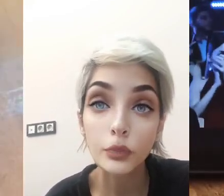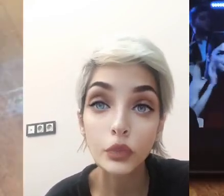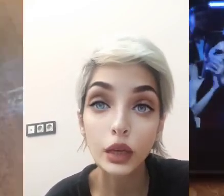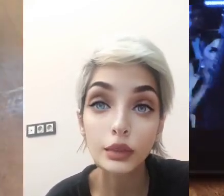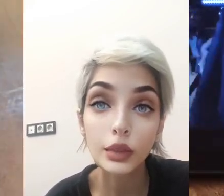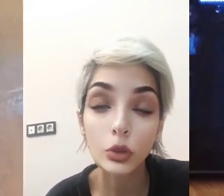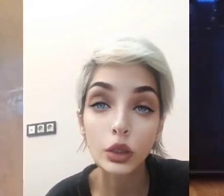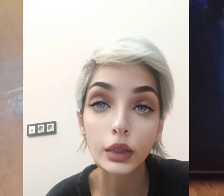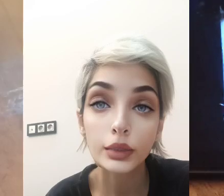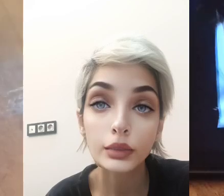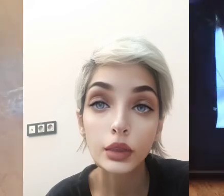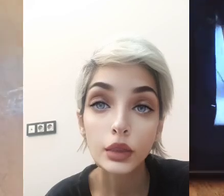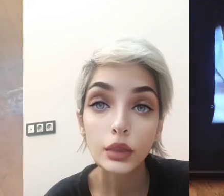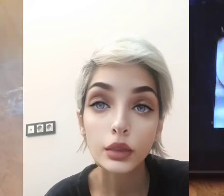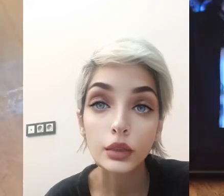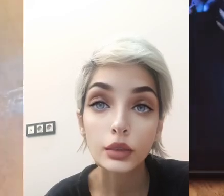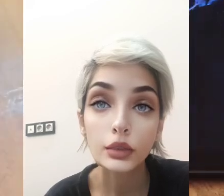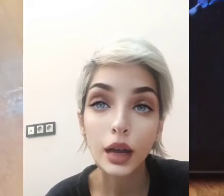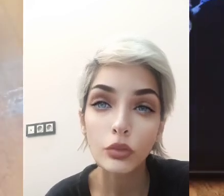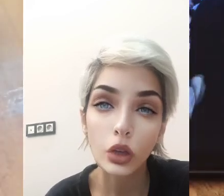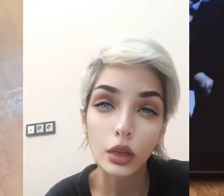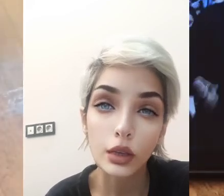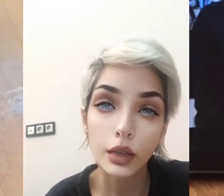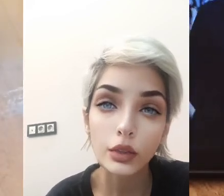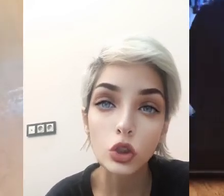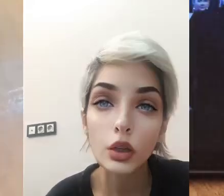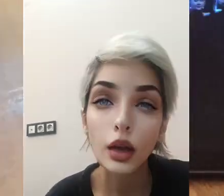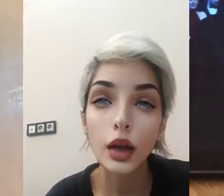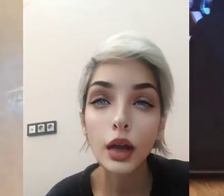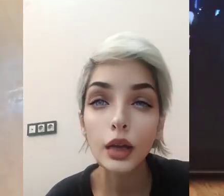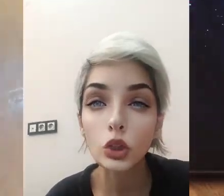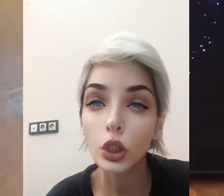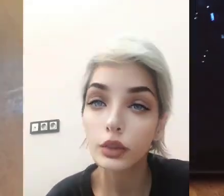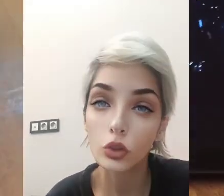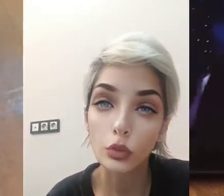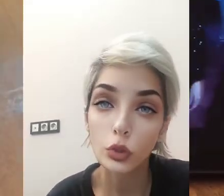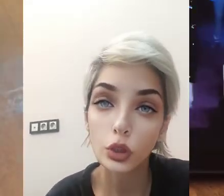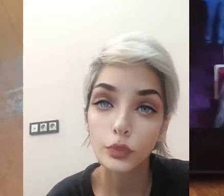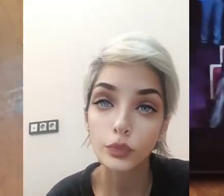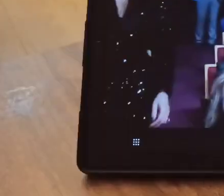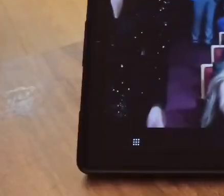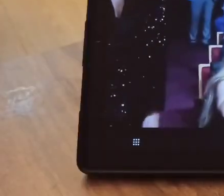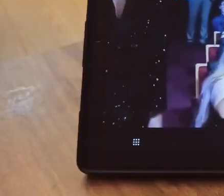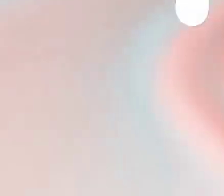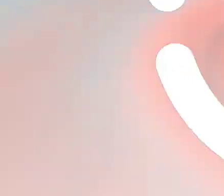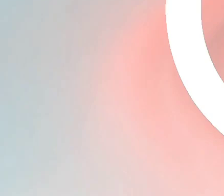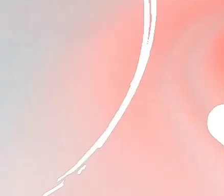هم احتمالاً اوایل که نداشته الان شاید داشته باشه.